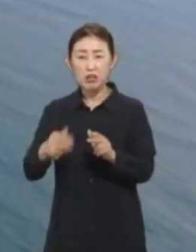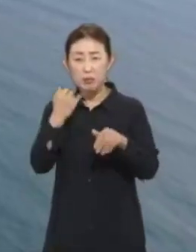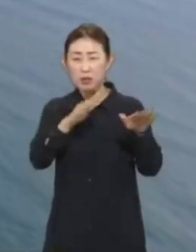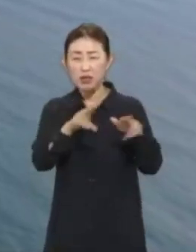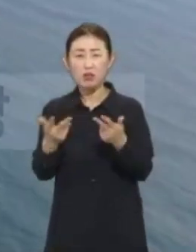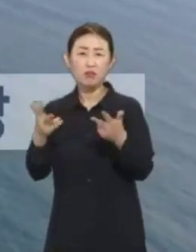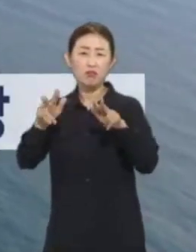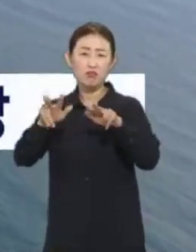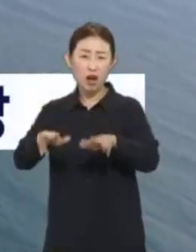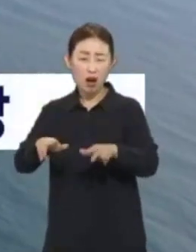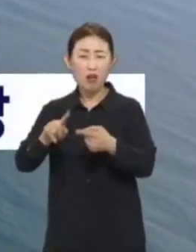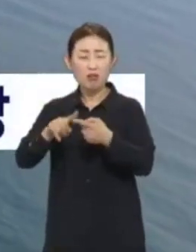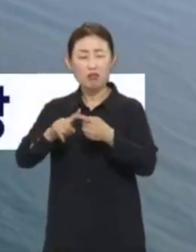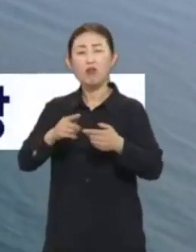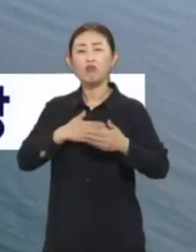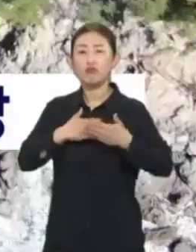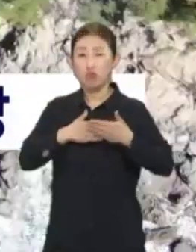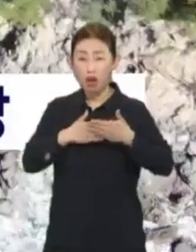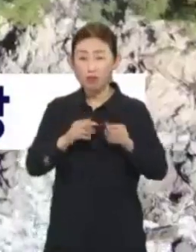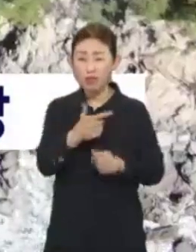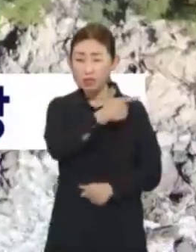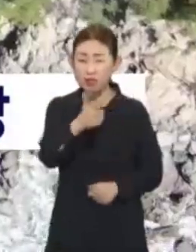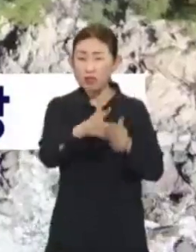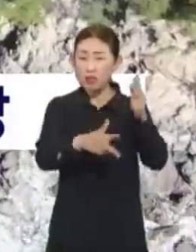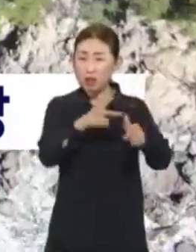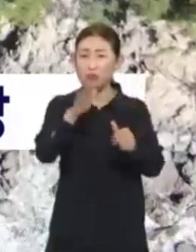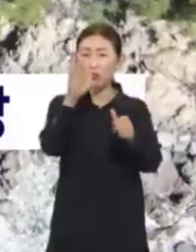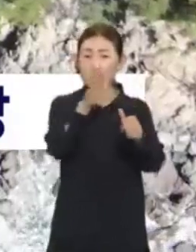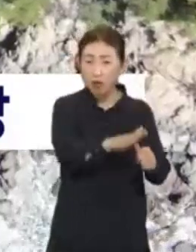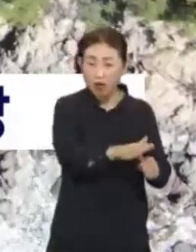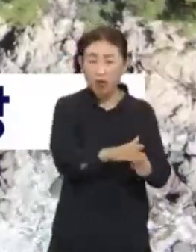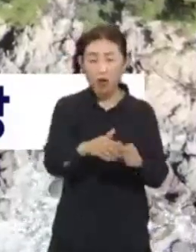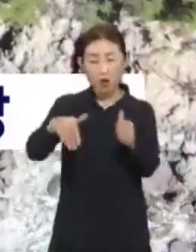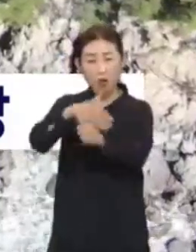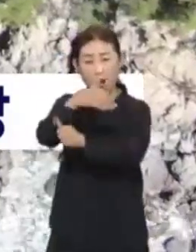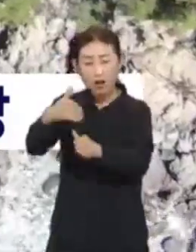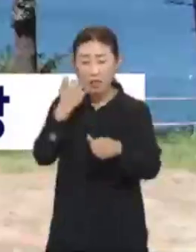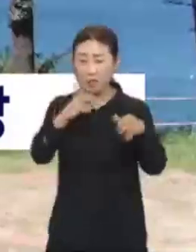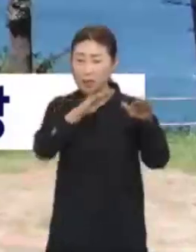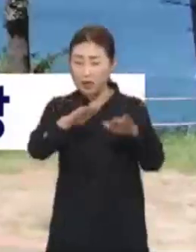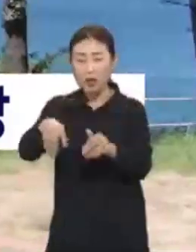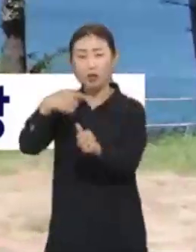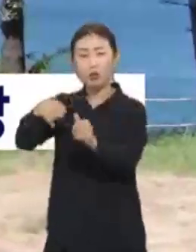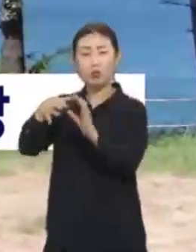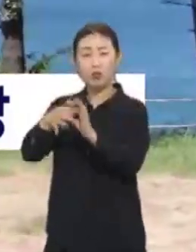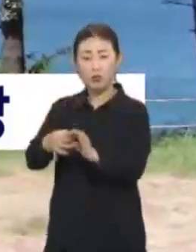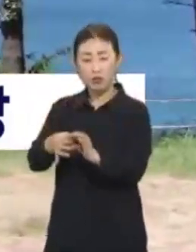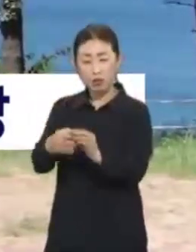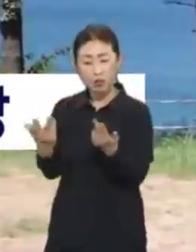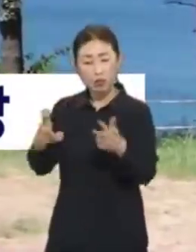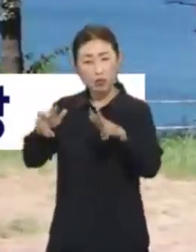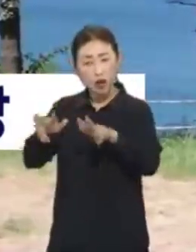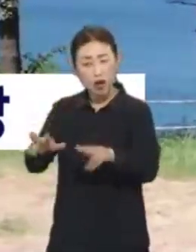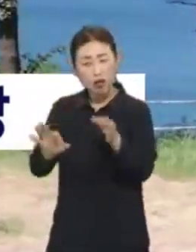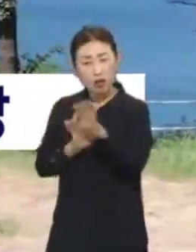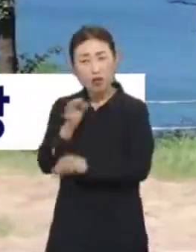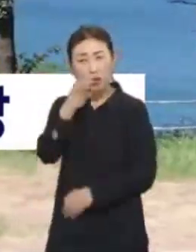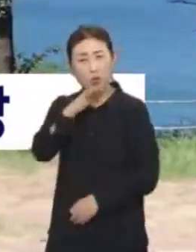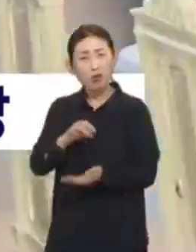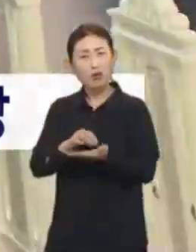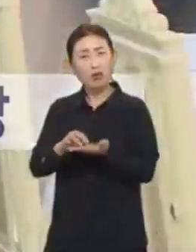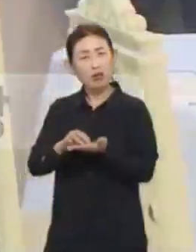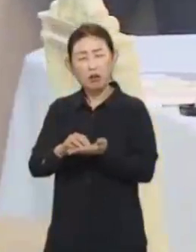SOC 사업도 경제성에서 밀리는 마당에 환경과 생태, 교육이 주제인 해양정원은 더욱 나쁜 조건일 수밖에